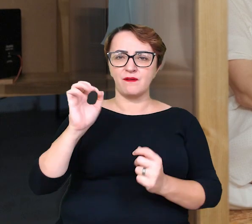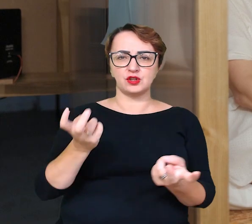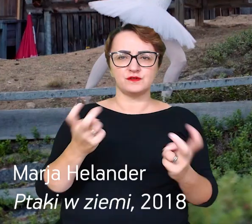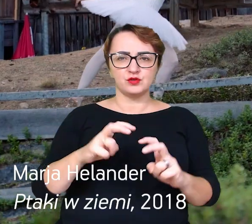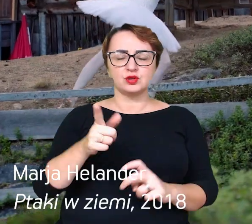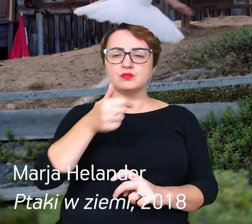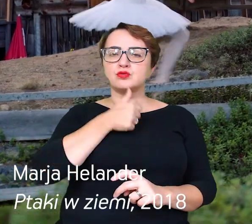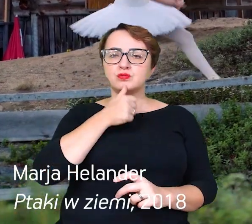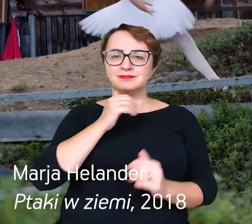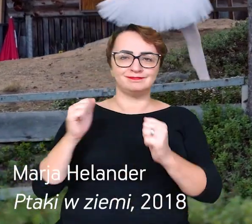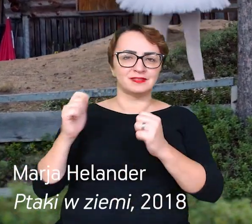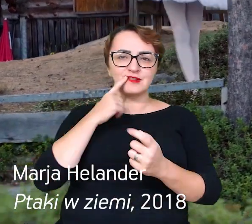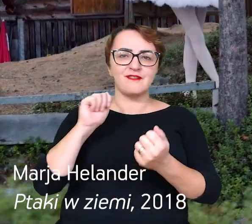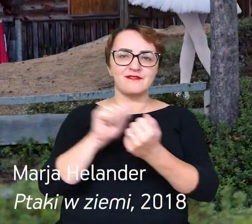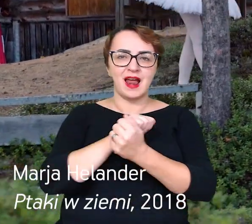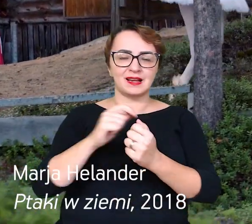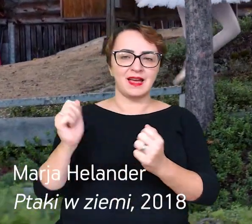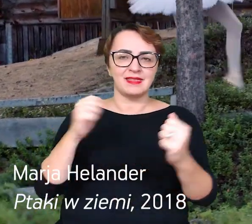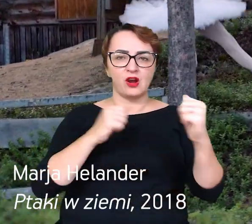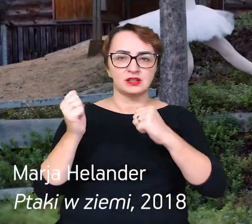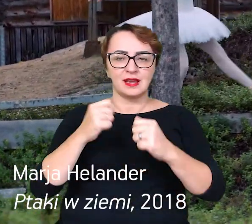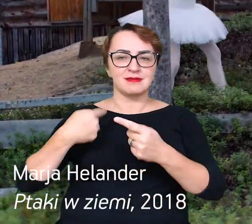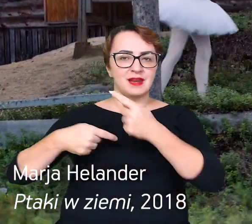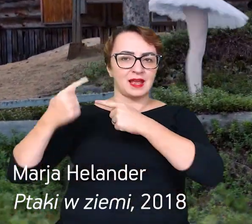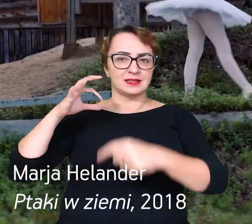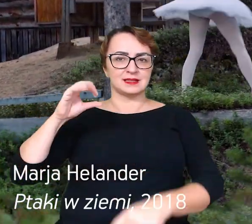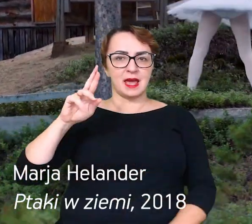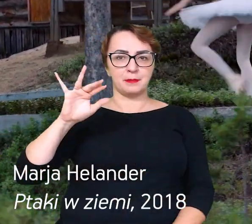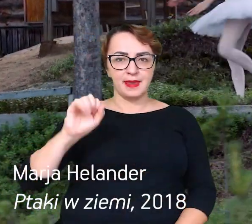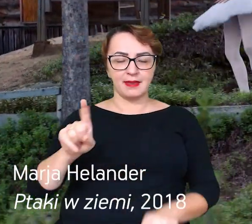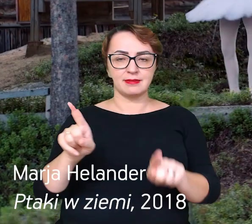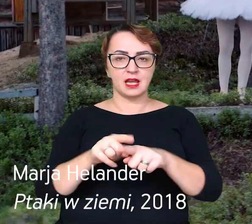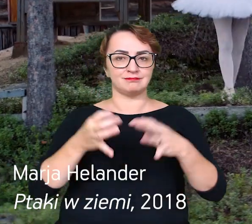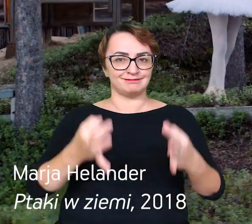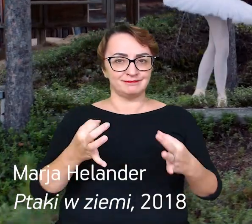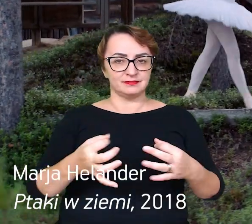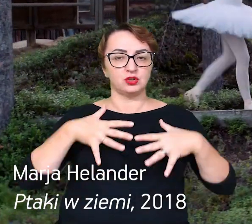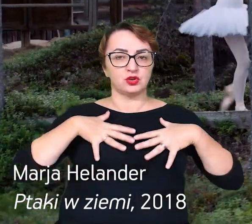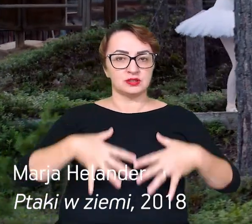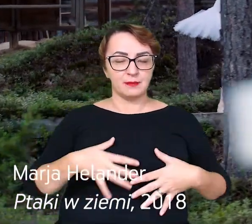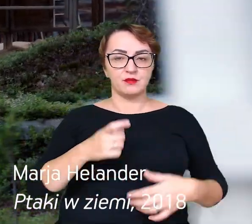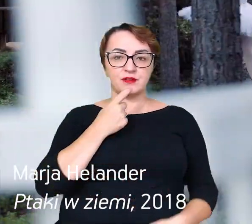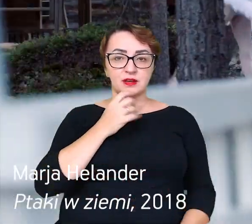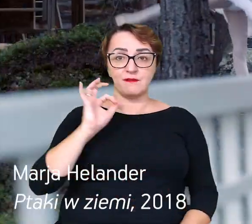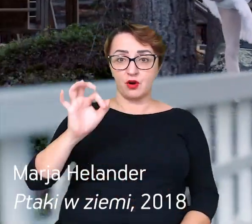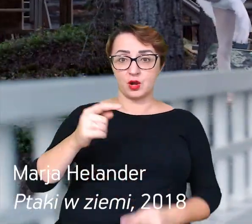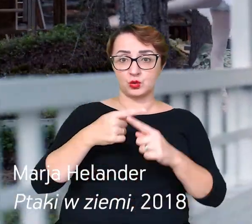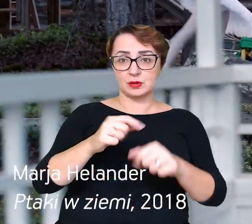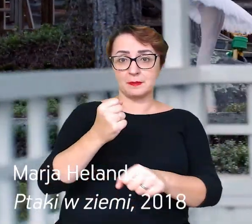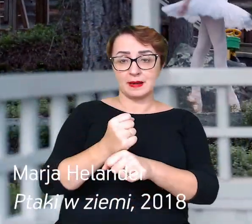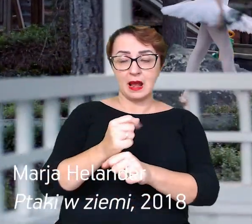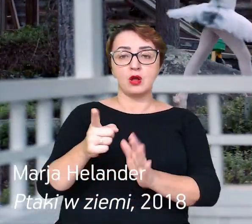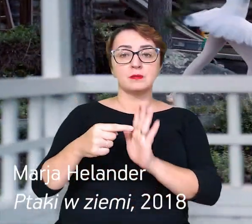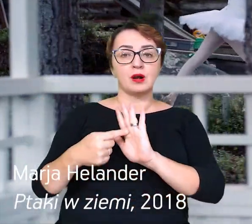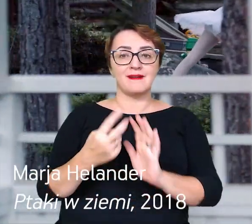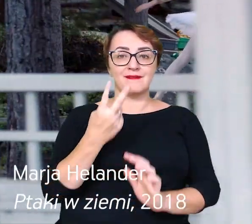tą tradycję samską, jak i współczesną tożsamość fińską. W swojej krótkiej pracy wideo pokazuje dwie